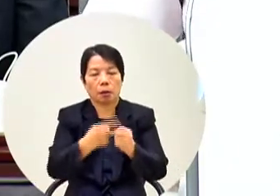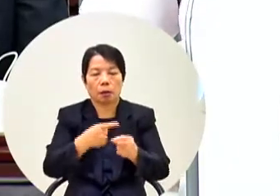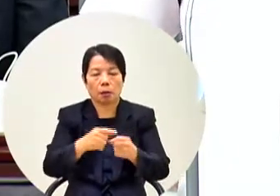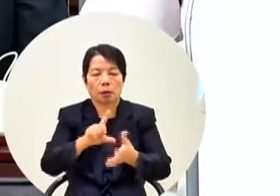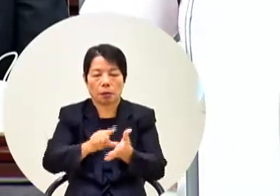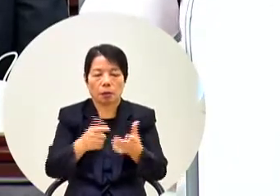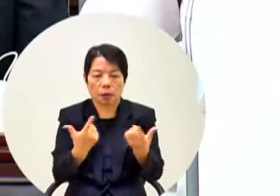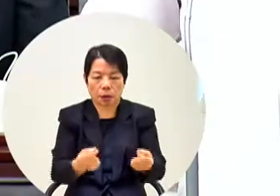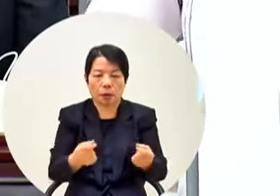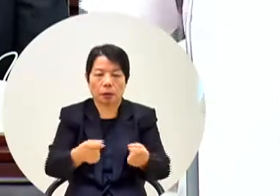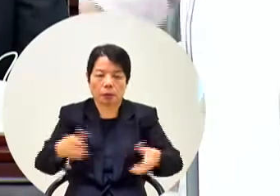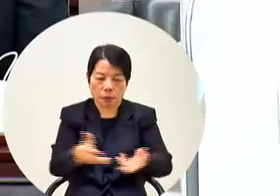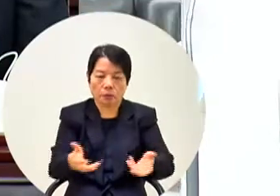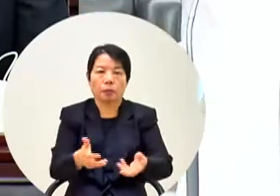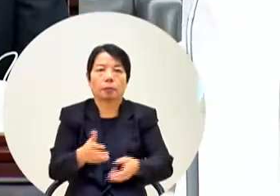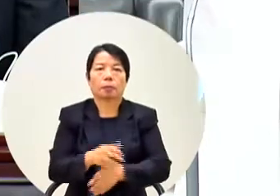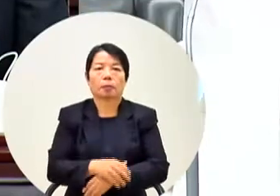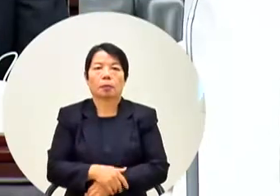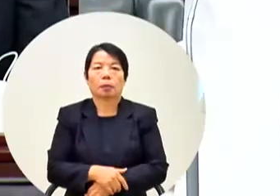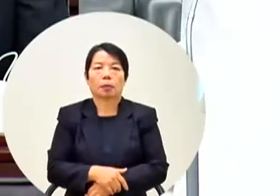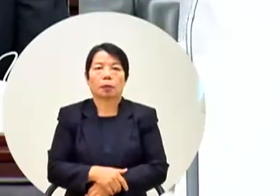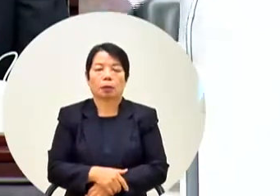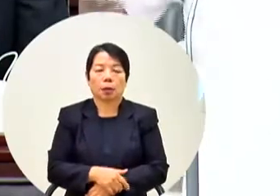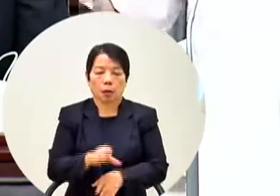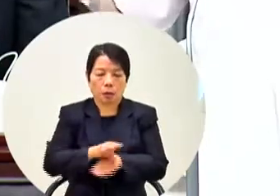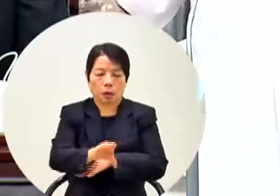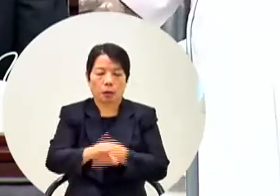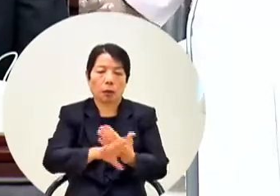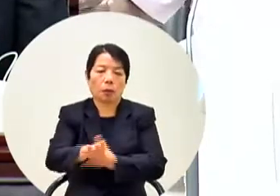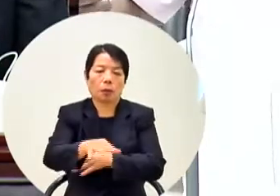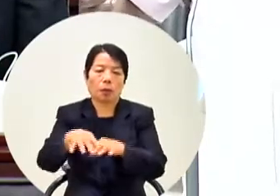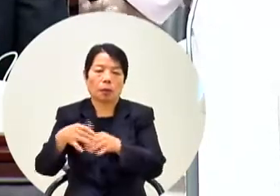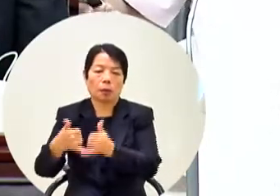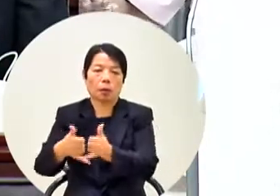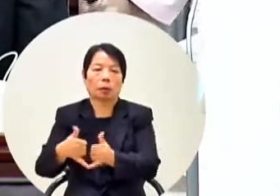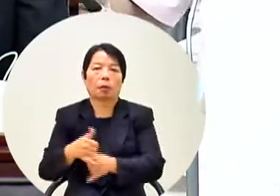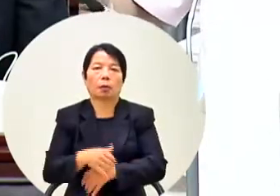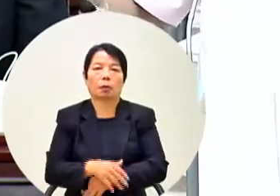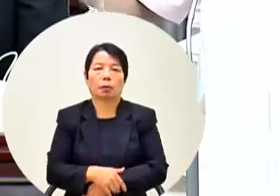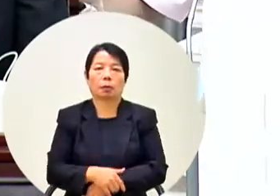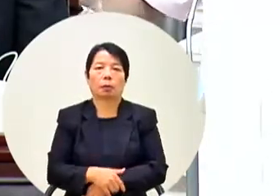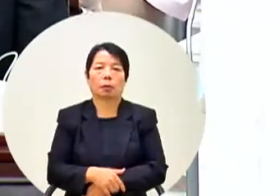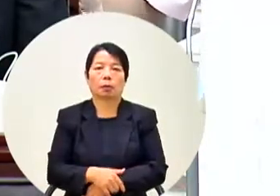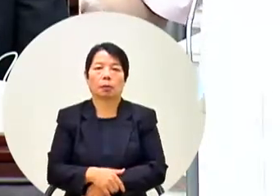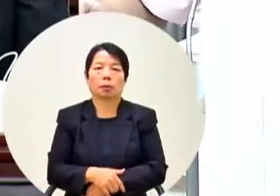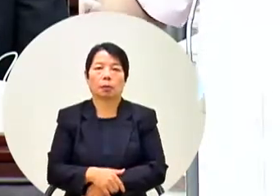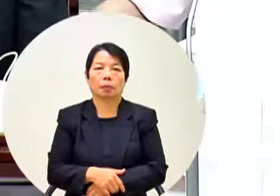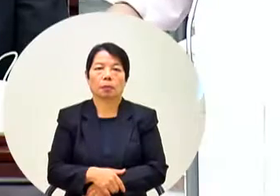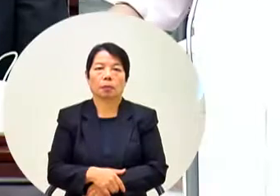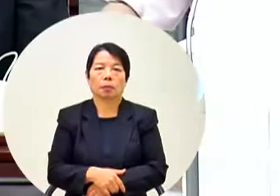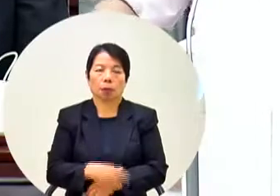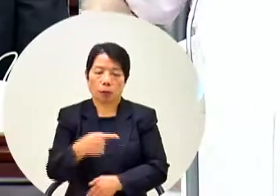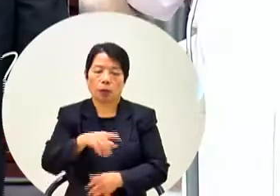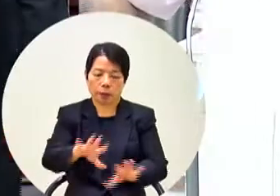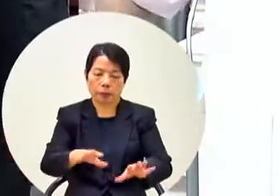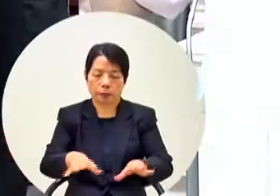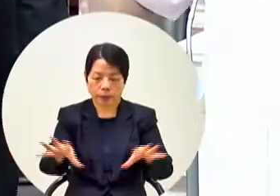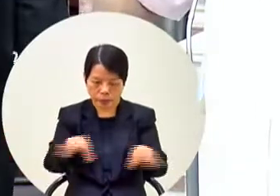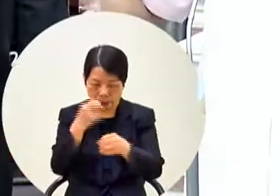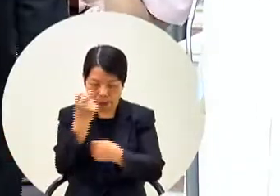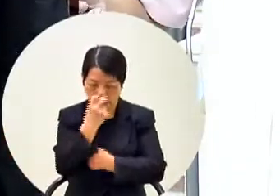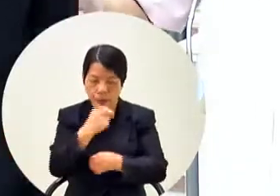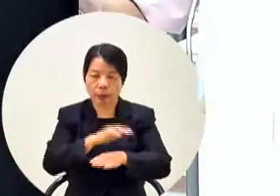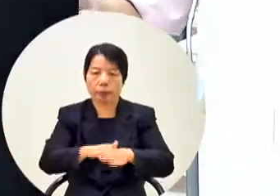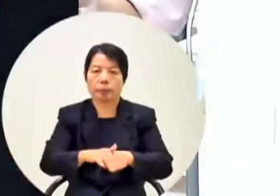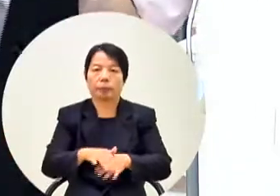间来动工。 好，赶紧。 啊，高铁外环道，吼、欸，啊加这个。 我时间无济啊。 好 ，OK。啊，这个，所以这个我来检讨啦。 你先请坐，你